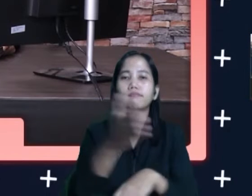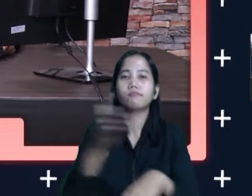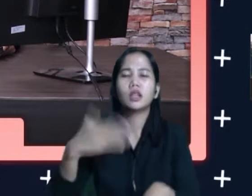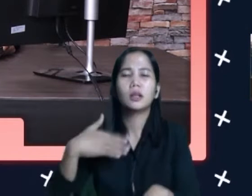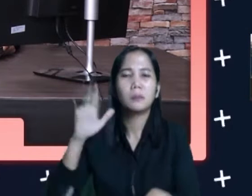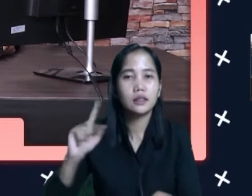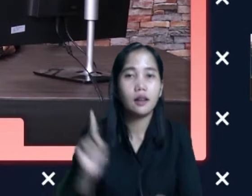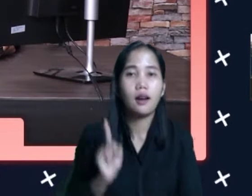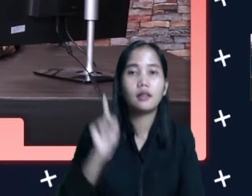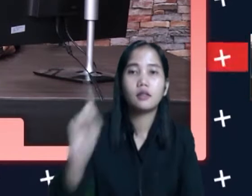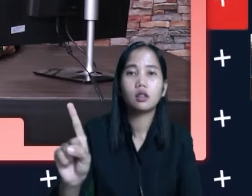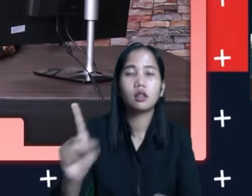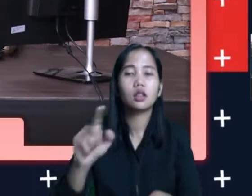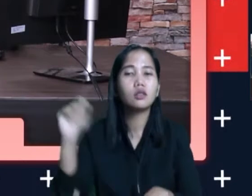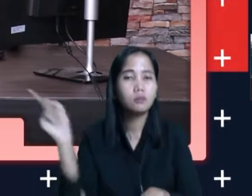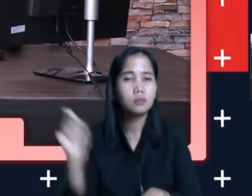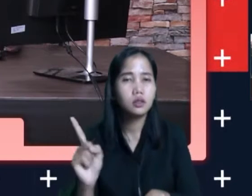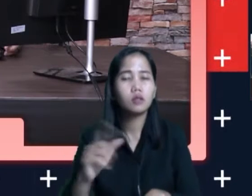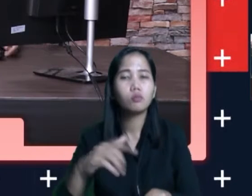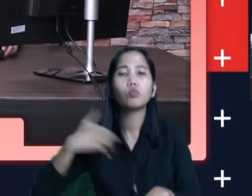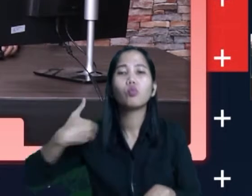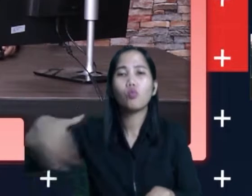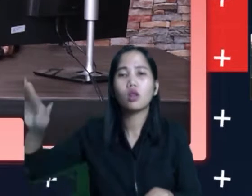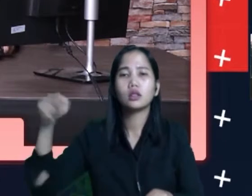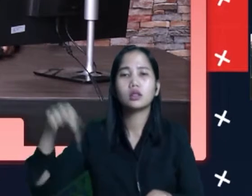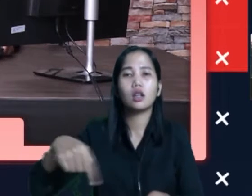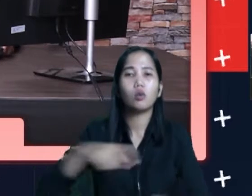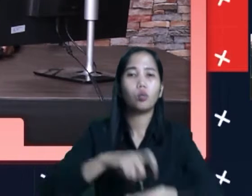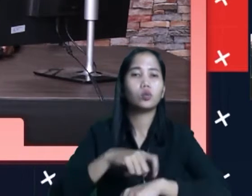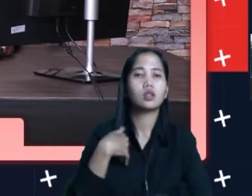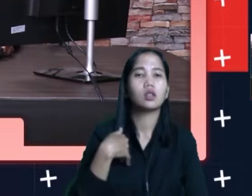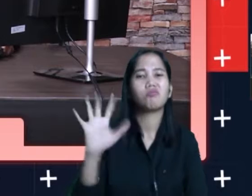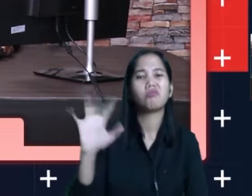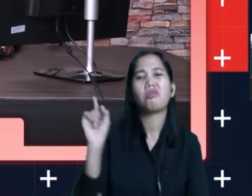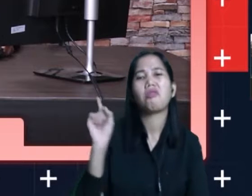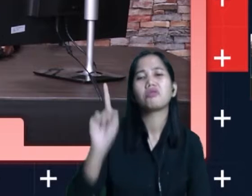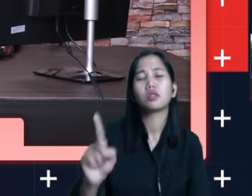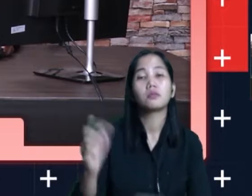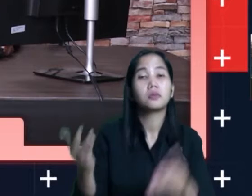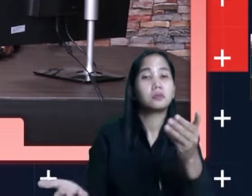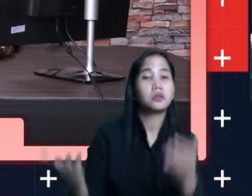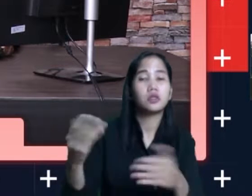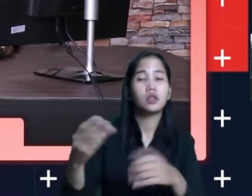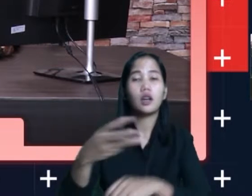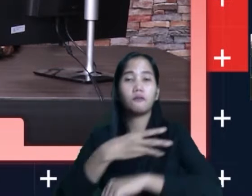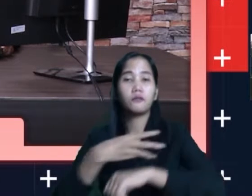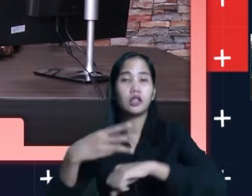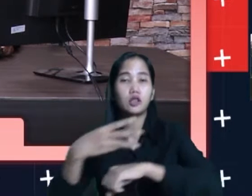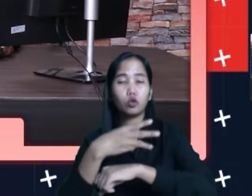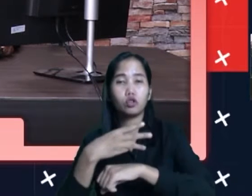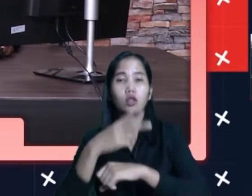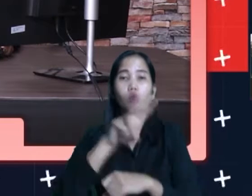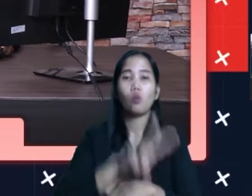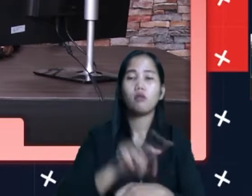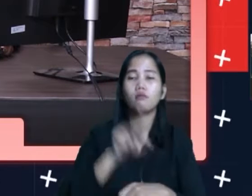karunia kamu diselamatkan oleh iman. Itu bukan hasil usahamu, tetapi pemberian Allah. Itu bukanlah hasil pekerjaanmu.